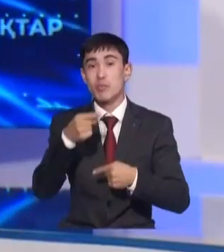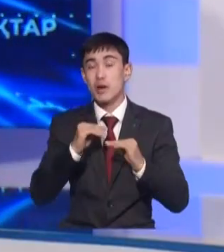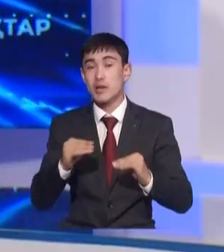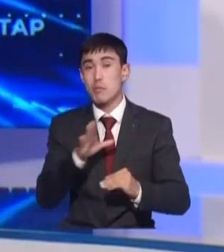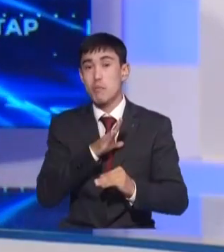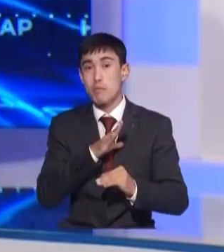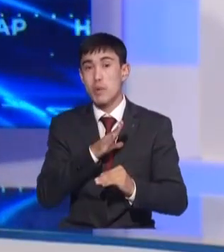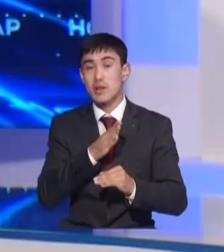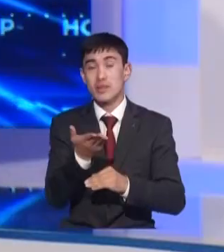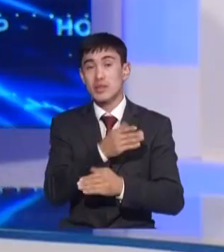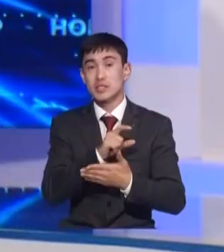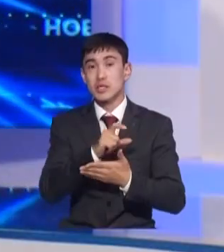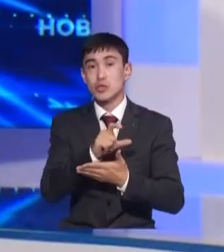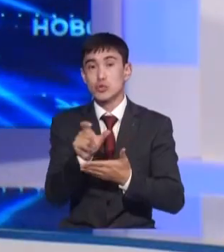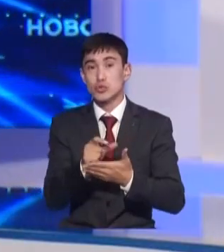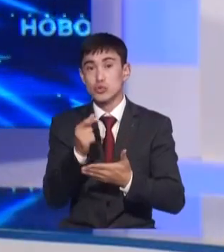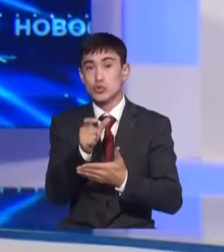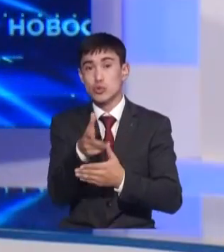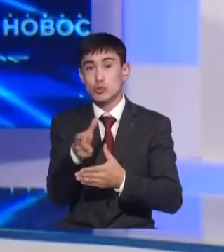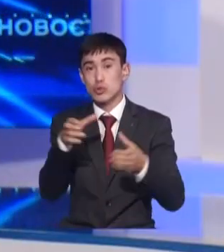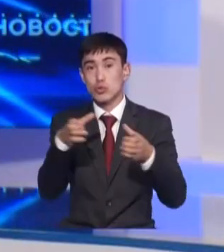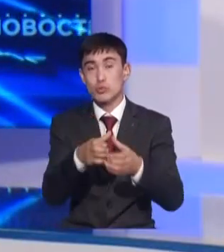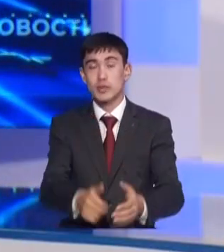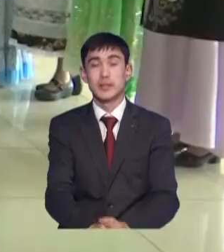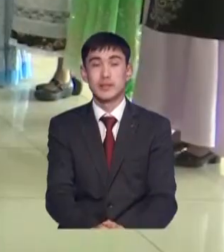представителей старшего поколения побывала наша съемочная группа.